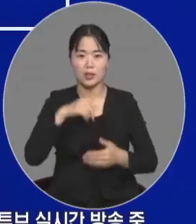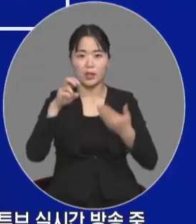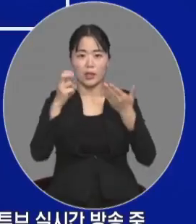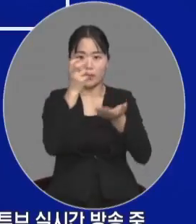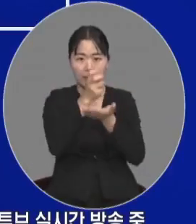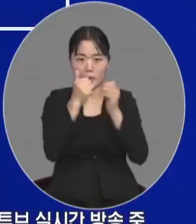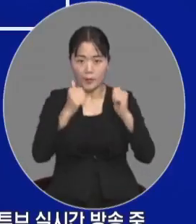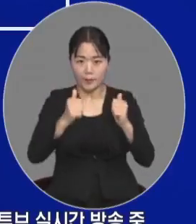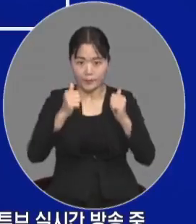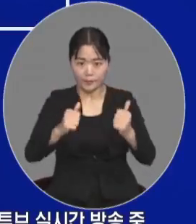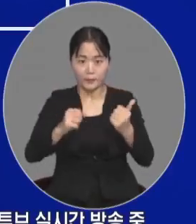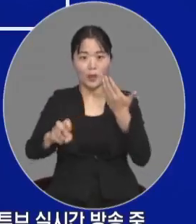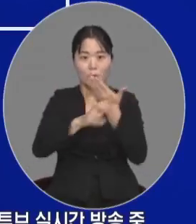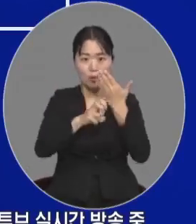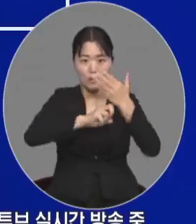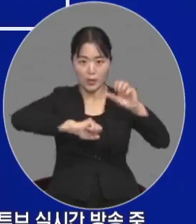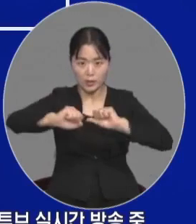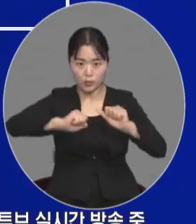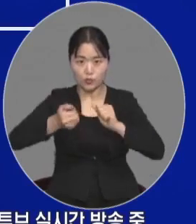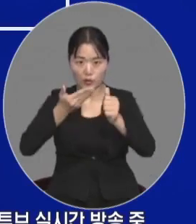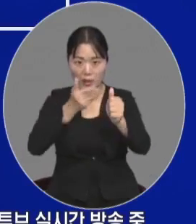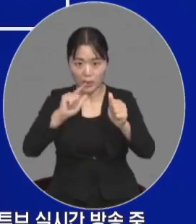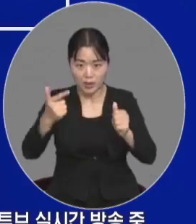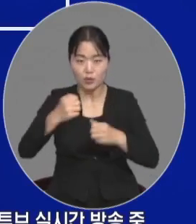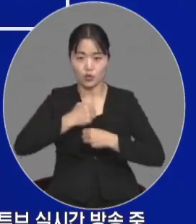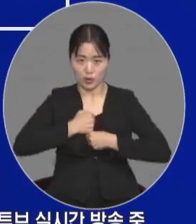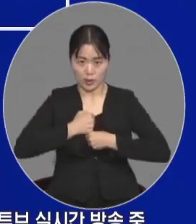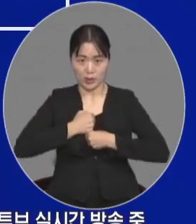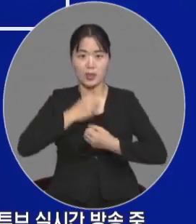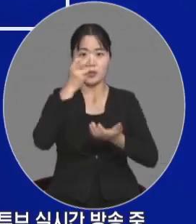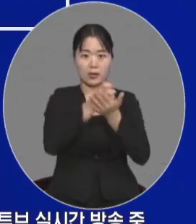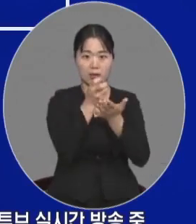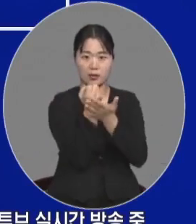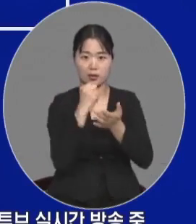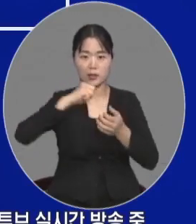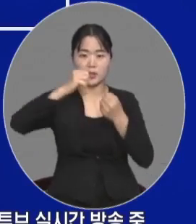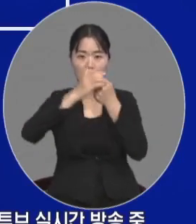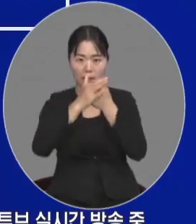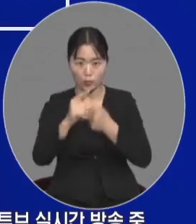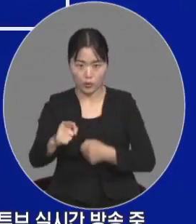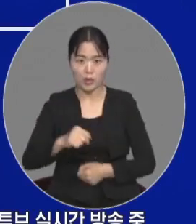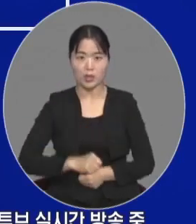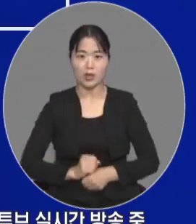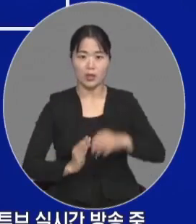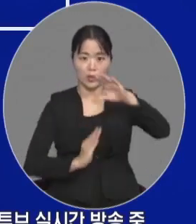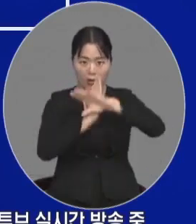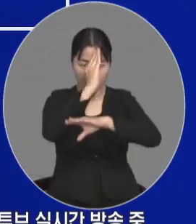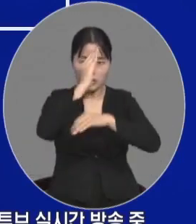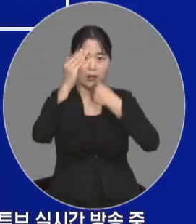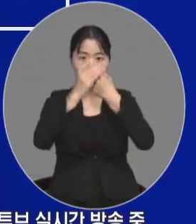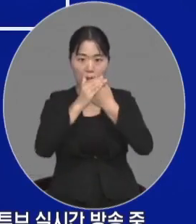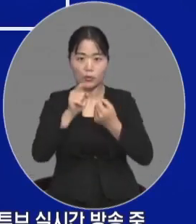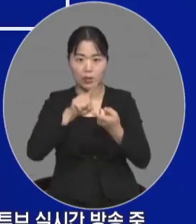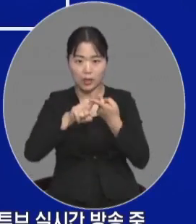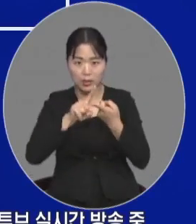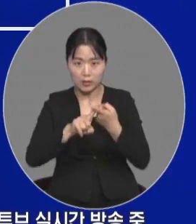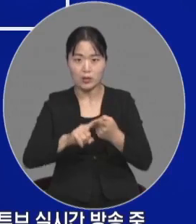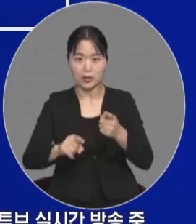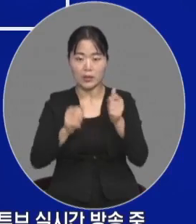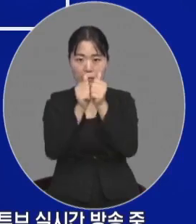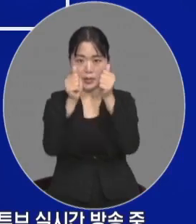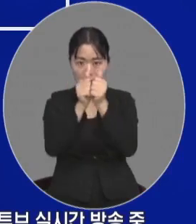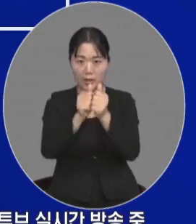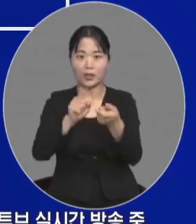행위에 도움을 주지 않아야 할 주의 의무를 위반하여 과실에 의한 방조를 하였다고 판시한 뒤 B씨에